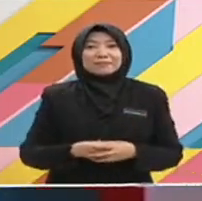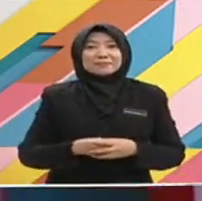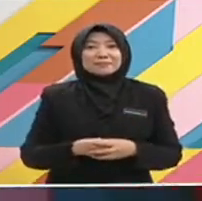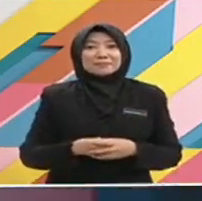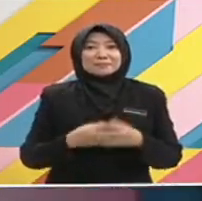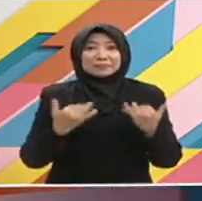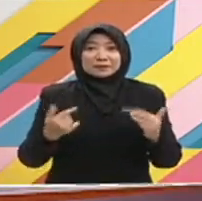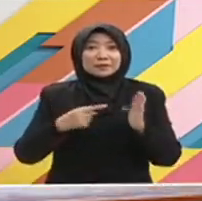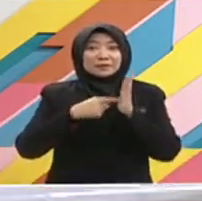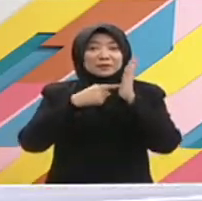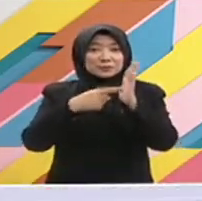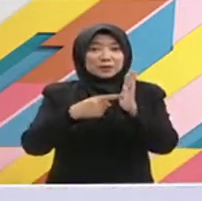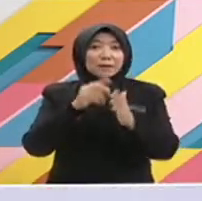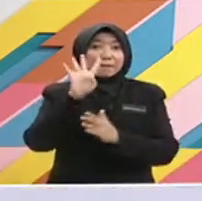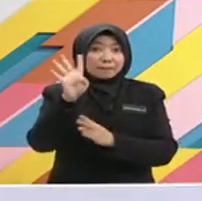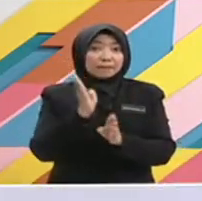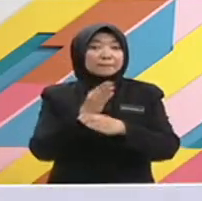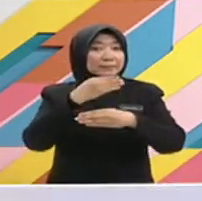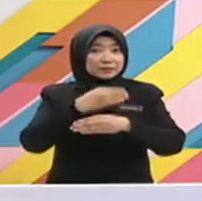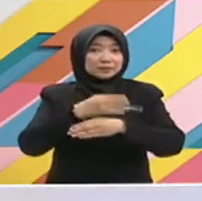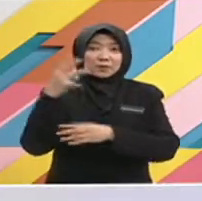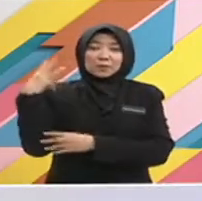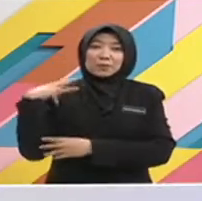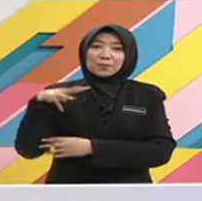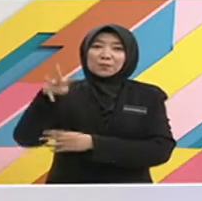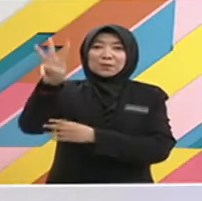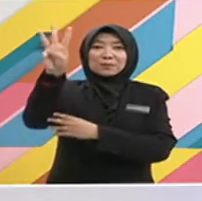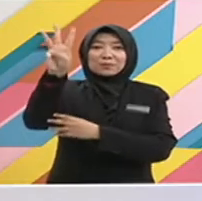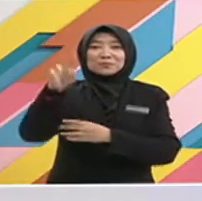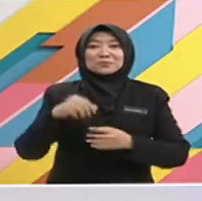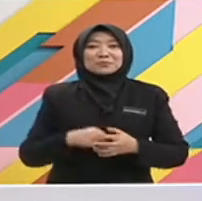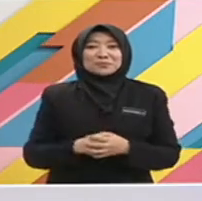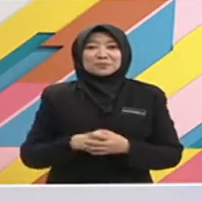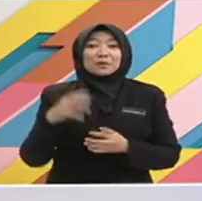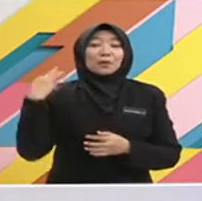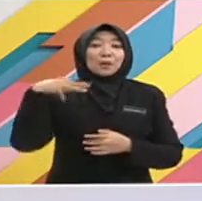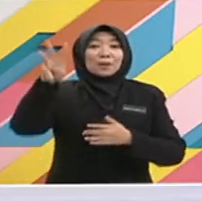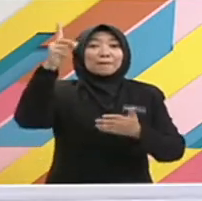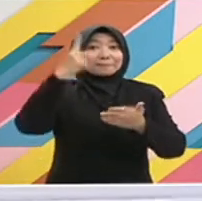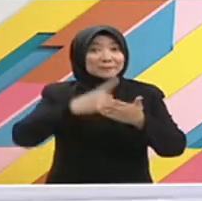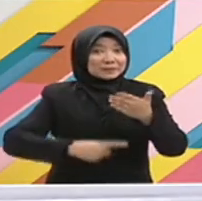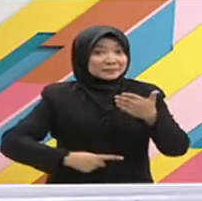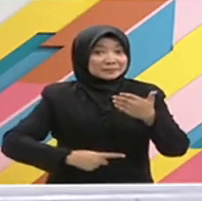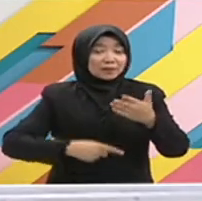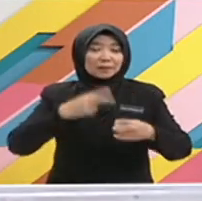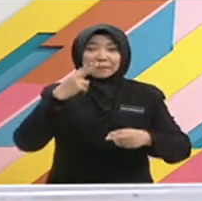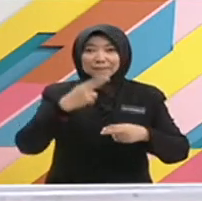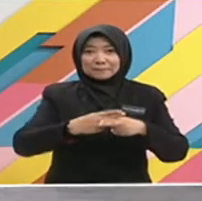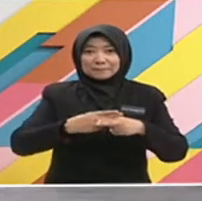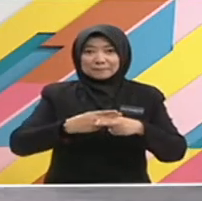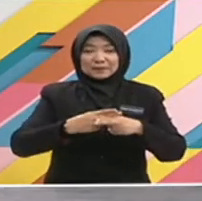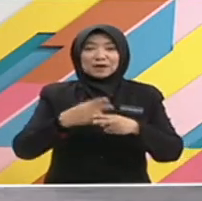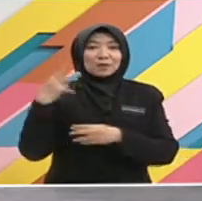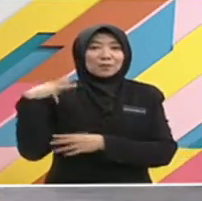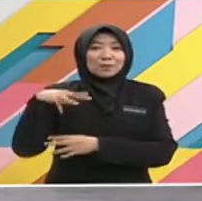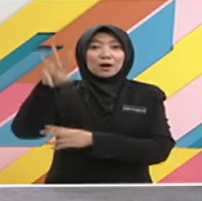tunjukkan empat bentuk wow lah. Cuba Nisa tengok. Yang itu agaknya wow apa tu? Okey, yang ini nama dia wow merak.